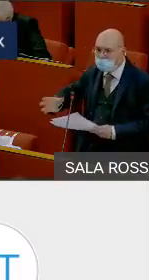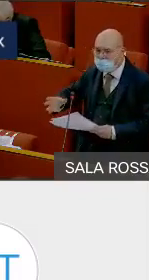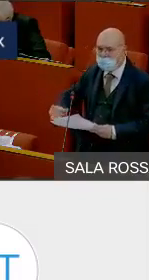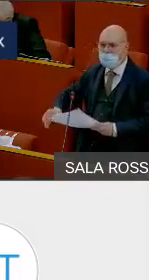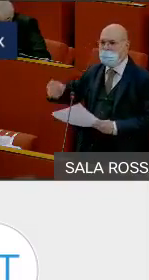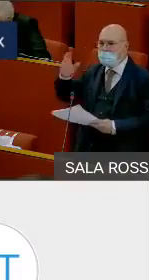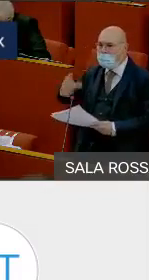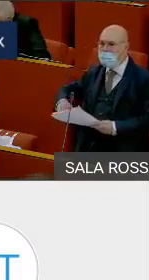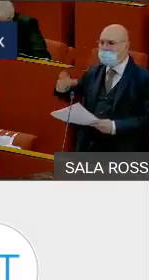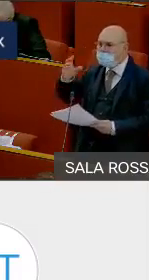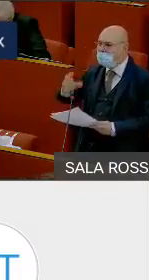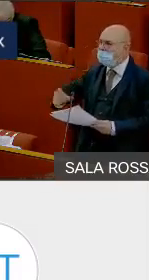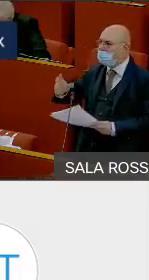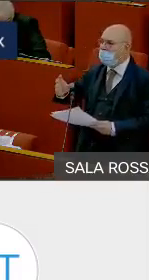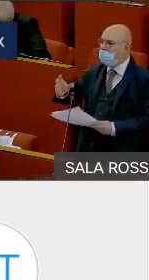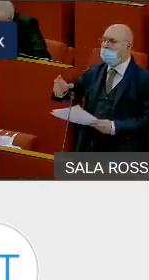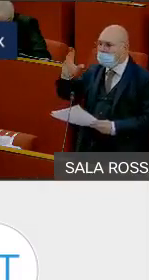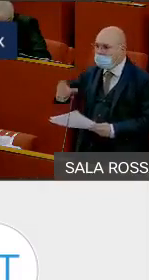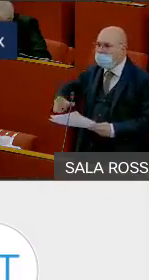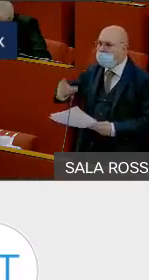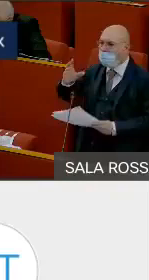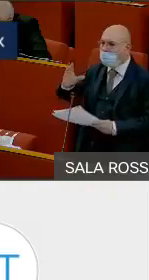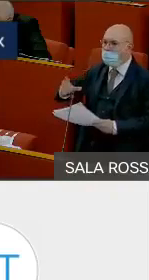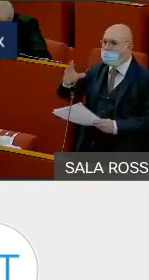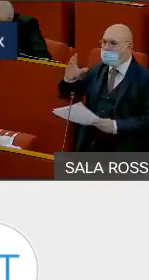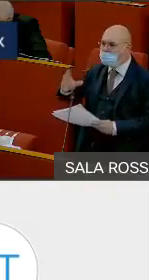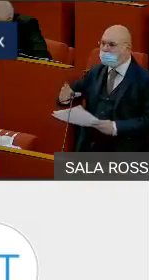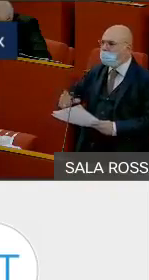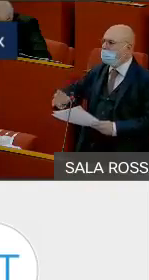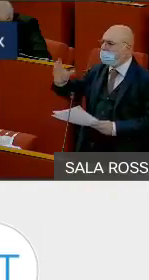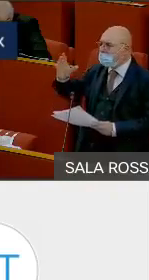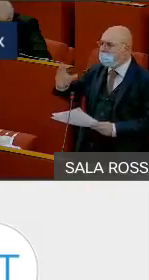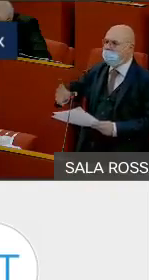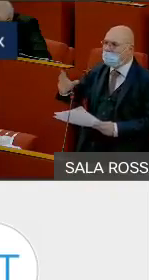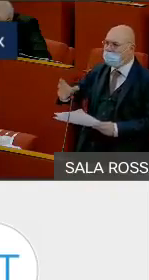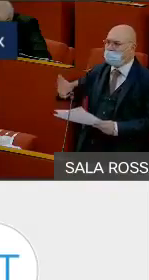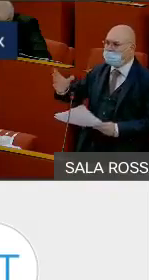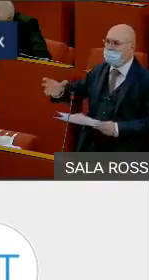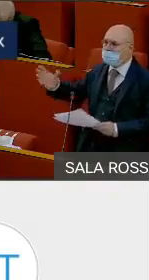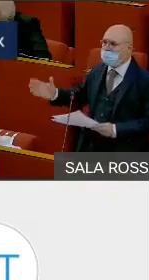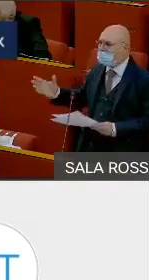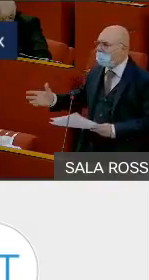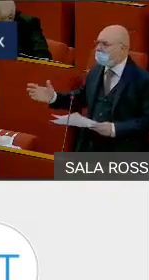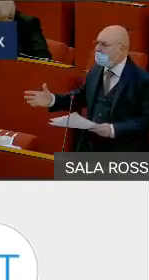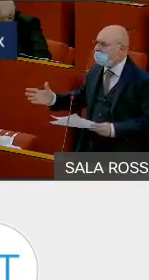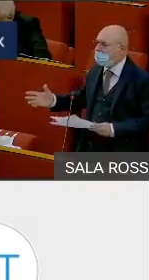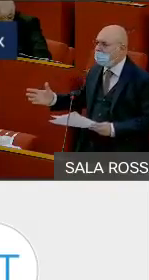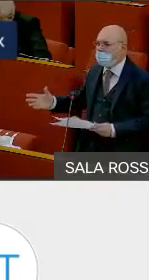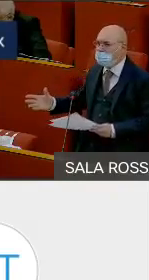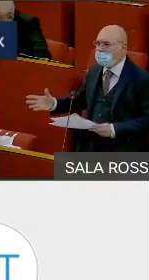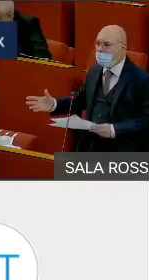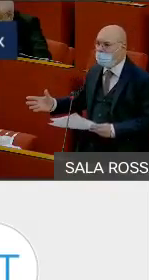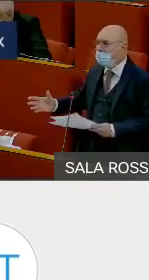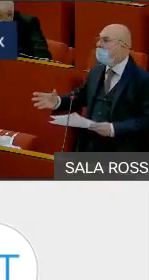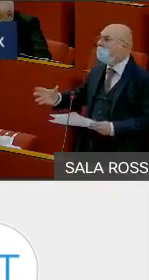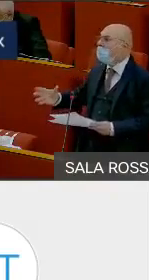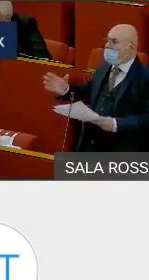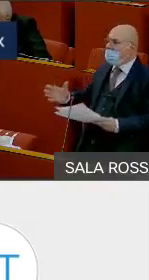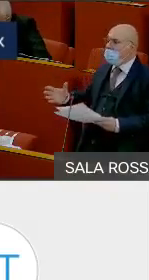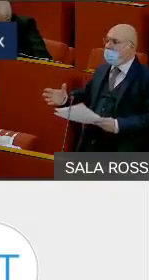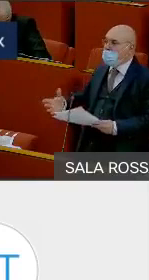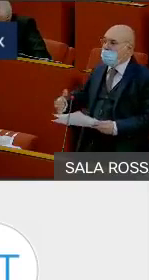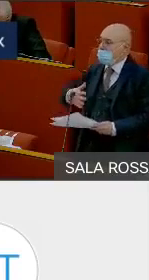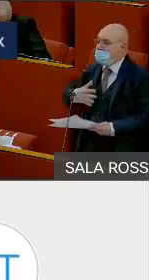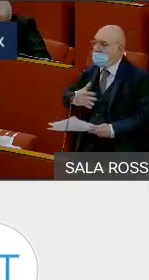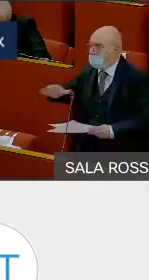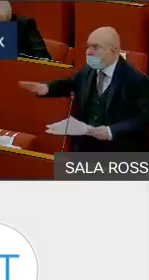a quali strumenti il comune ha a disposizione per verificare se questa attività agricola sarà fatta davvero oppure no perlomeno